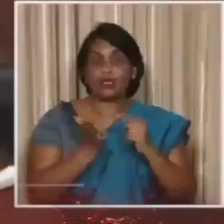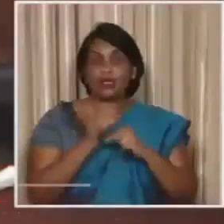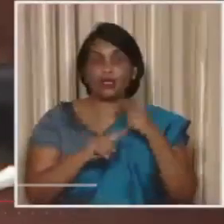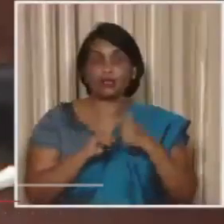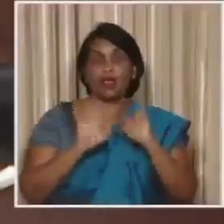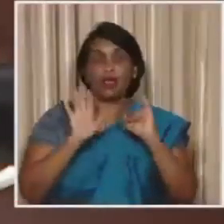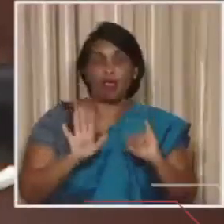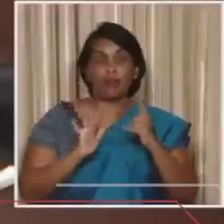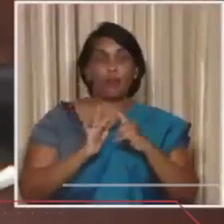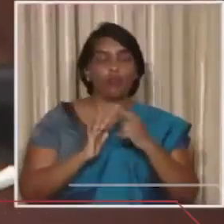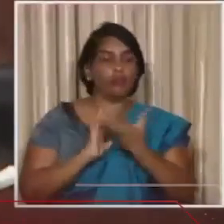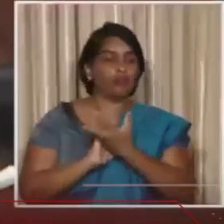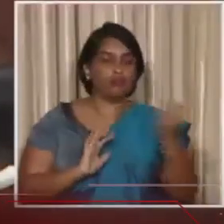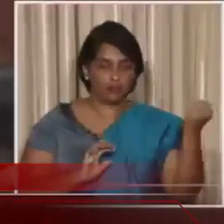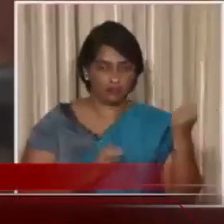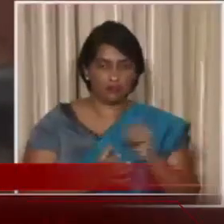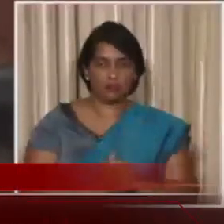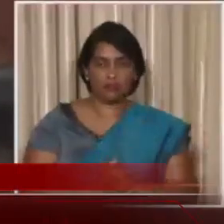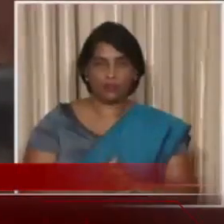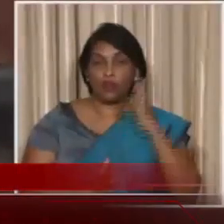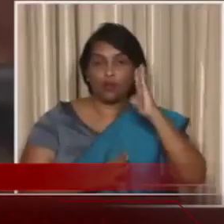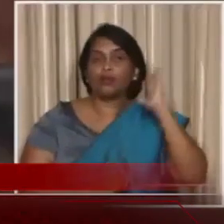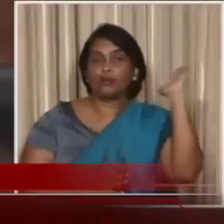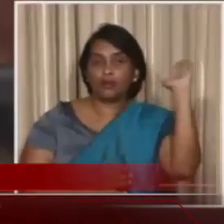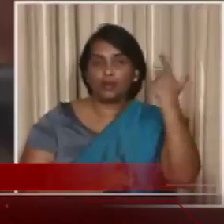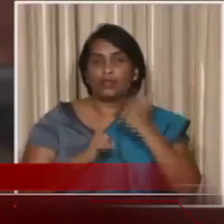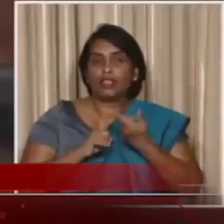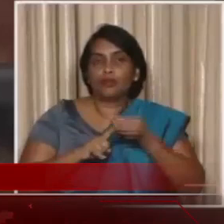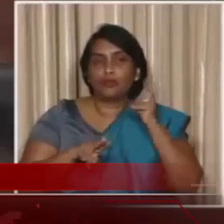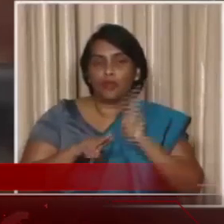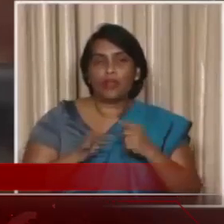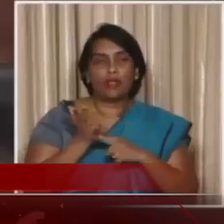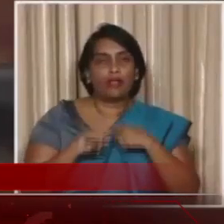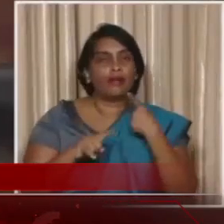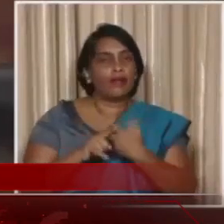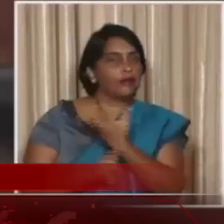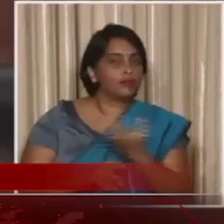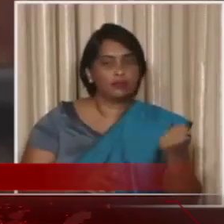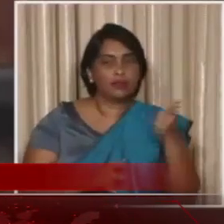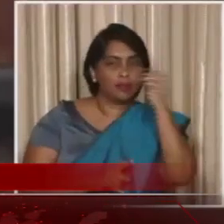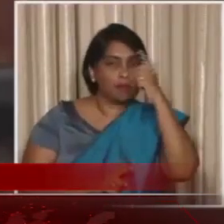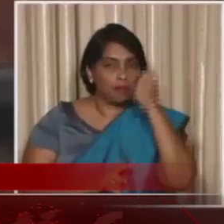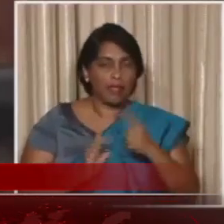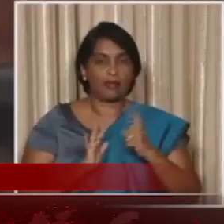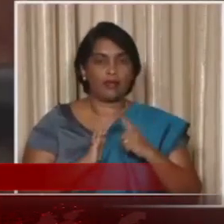6%කුත් ගන්නවා. මත තියාගන්න. ලෝකේ කොහෙද මෙහෙම අරසාද කරමු දොළර බදු ගන්න? පඩියෙන් බද්දක් කැපෙනවා.